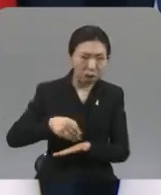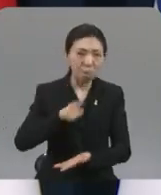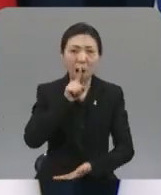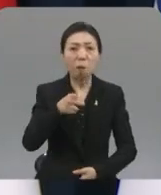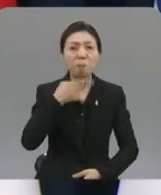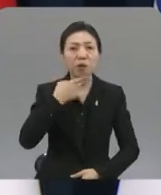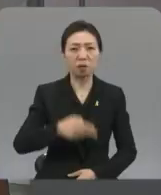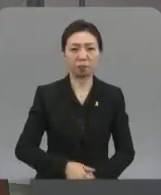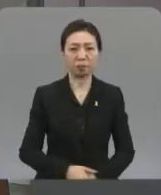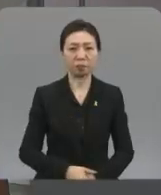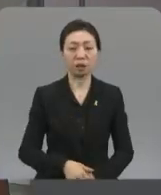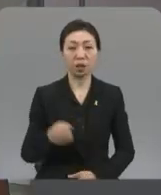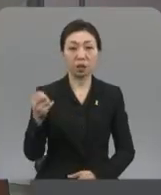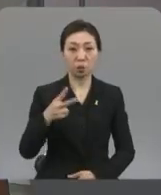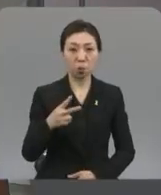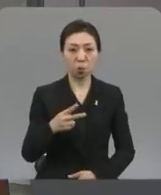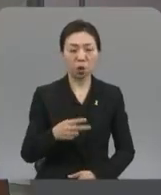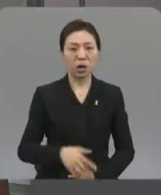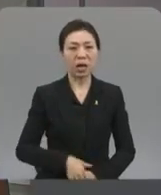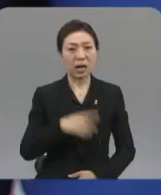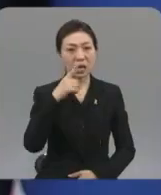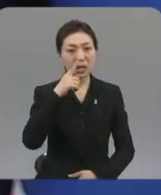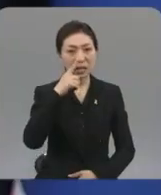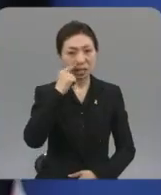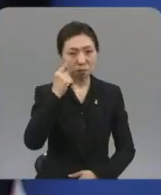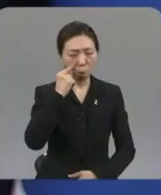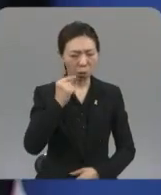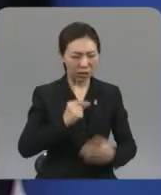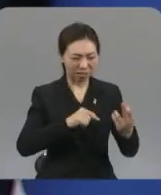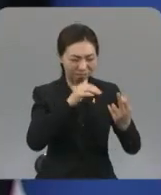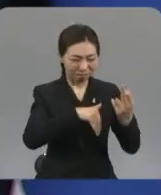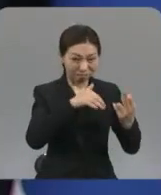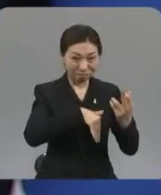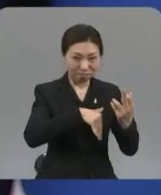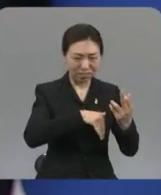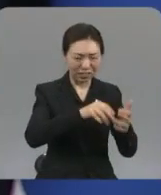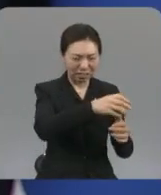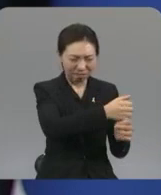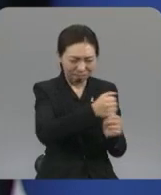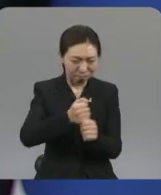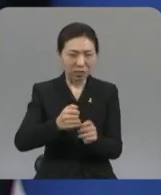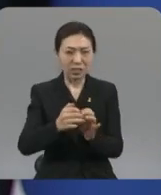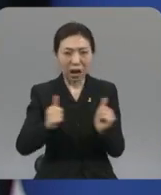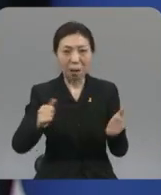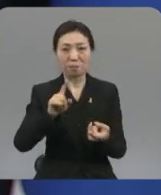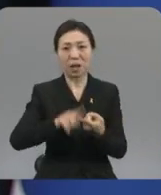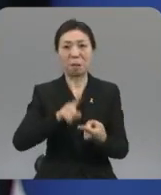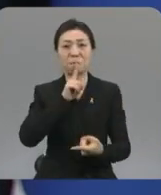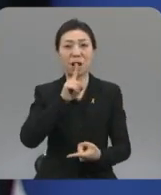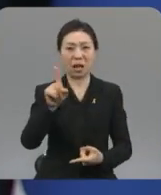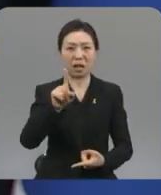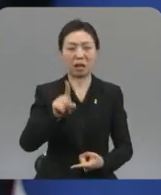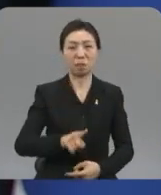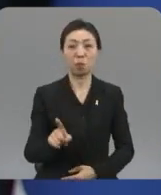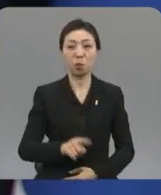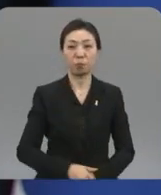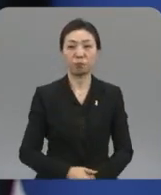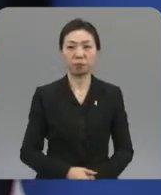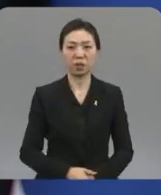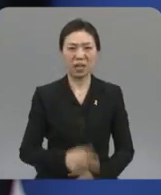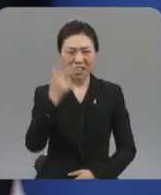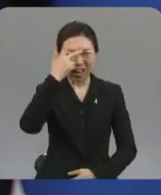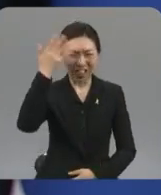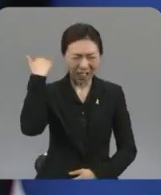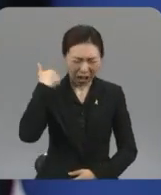accords sur plusieurs sujets tels que l'inspection par des professionnels sud-coréens du projet de Tokyo de rejeter dans l'océan les eaux radioactives de la